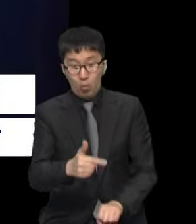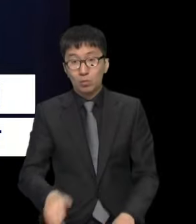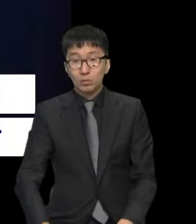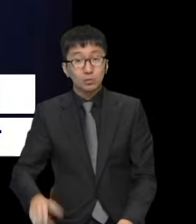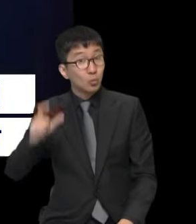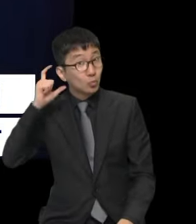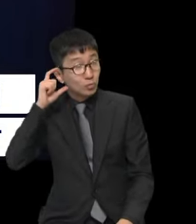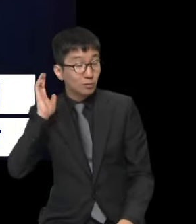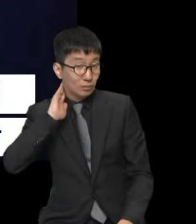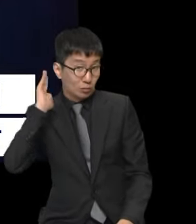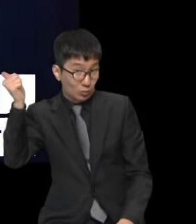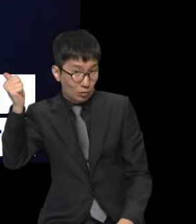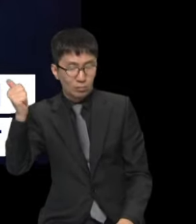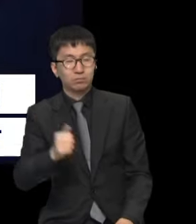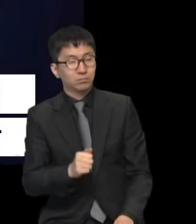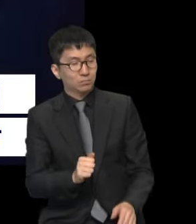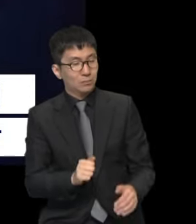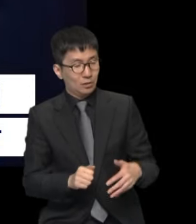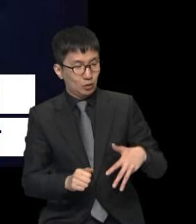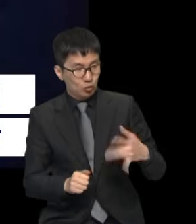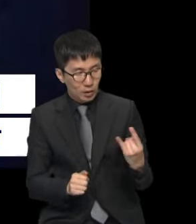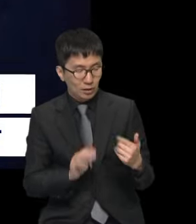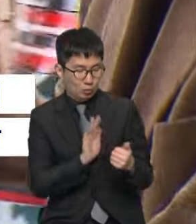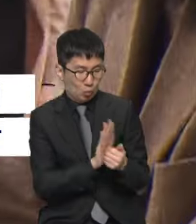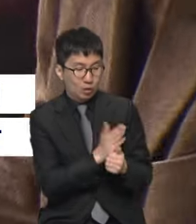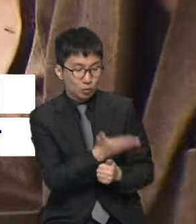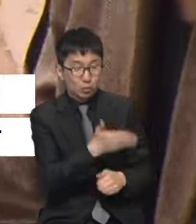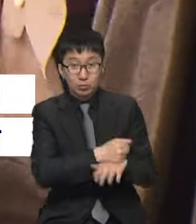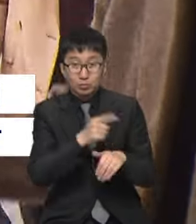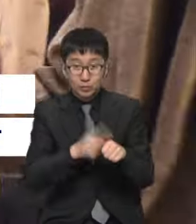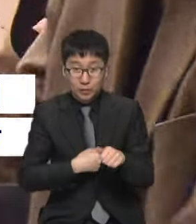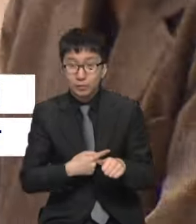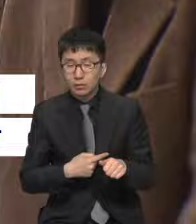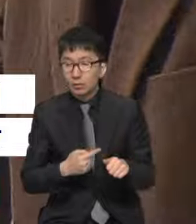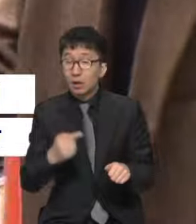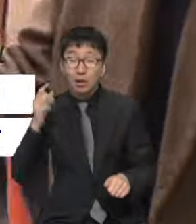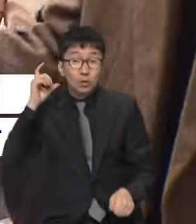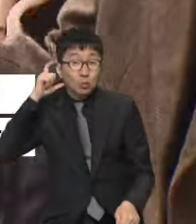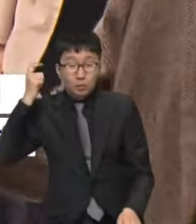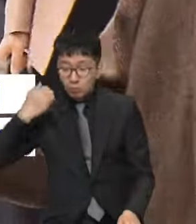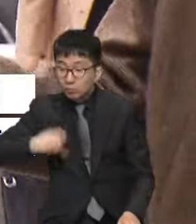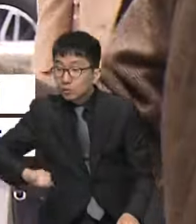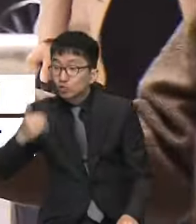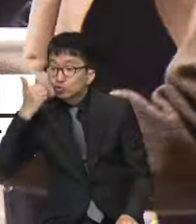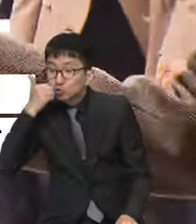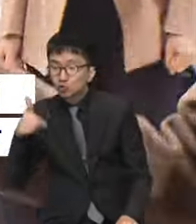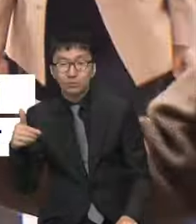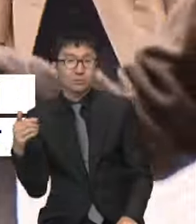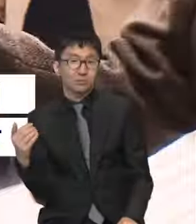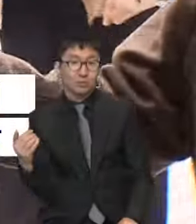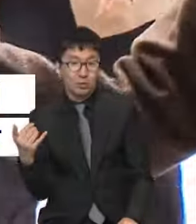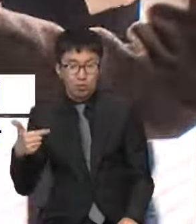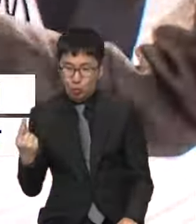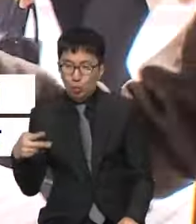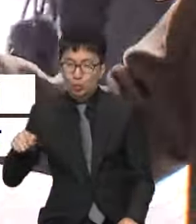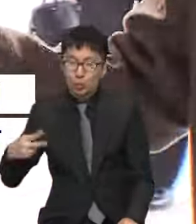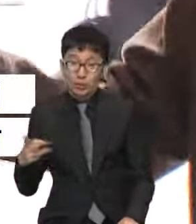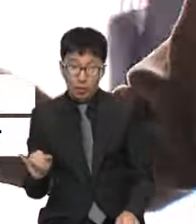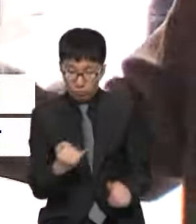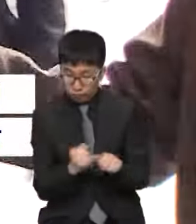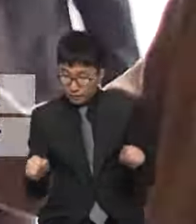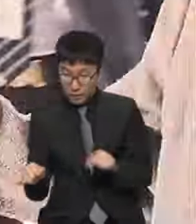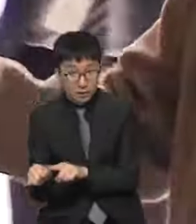보호막 역할을 해 결과적으로 노소영 관장 측이 무형의 기여를 한 걸로 봐야 한다며 SK 주식은 부부 공동 재산에